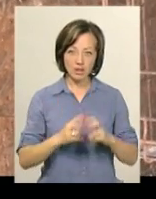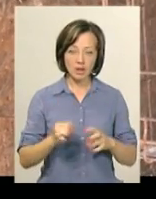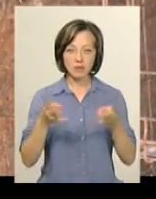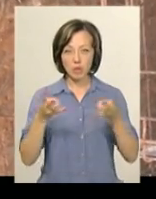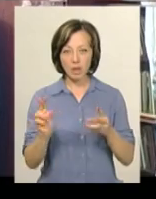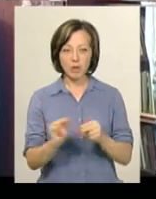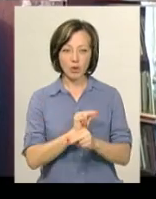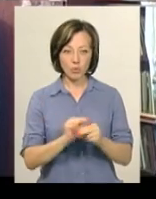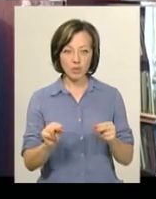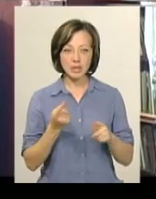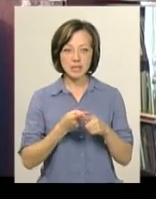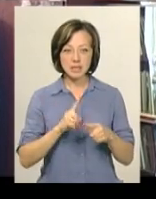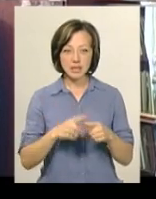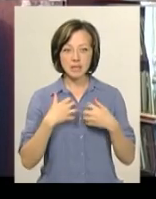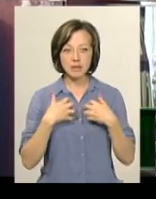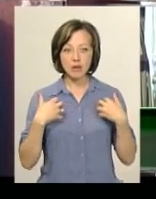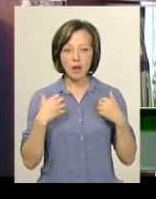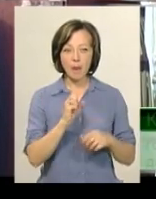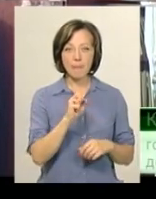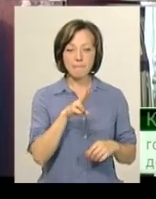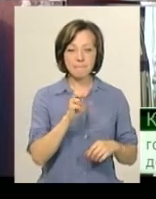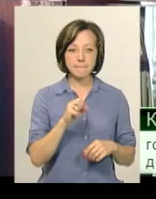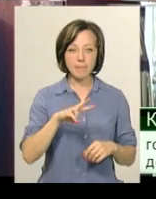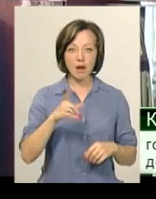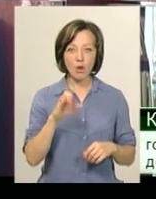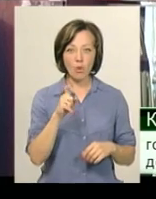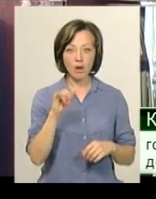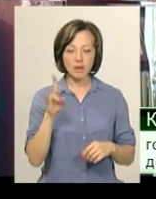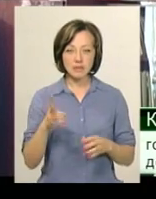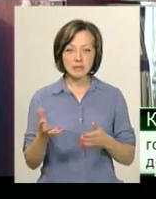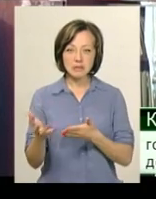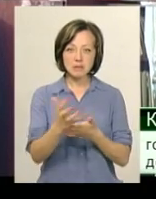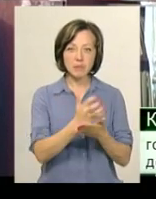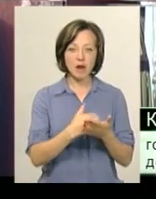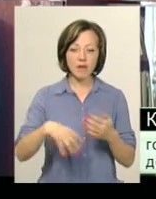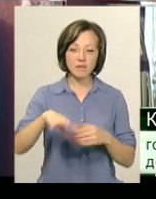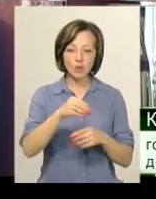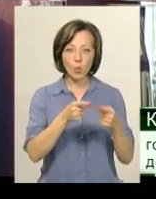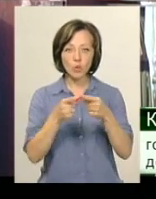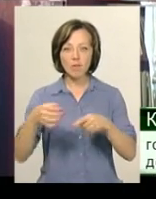потреби лікує. Цих тварин Пальохін збирав зі всіх кутків області і України,